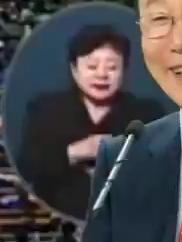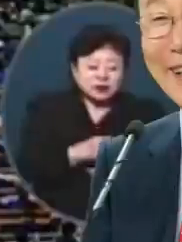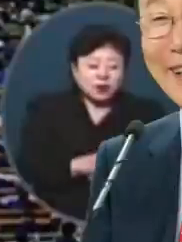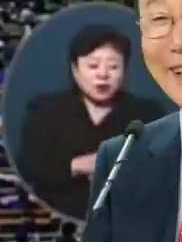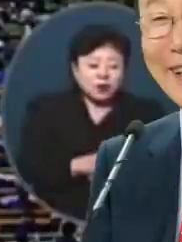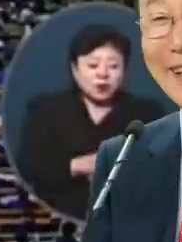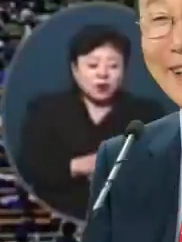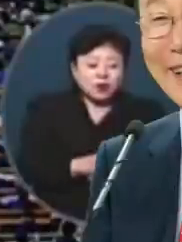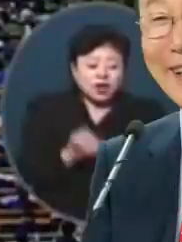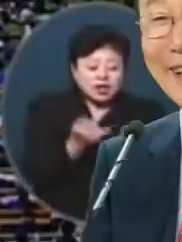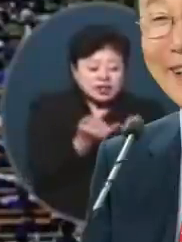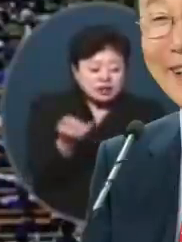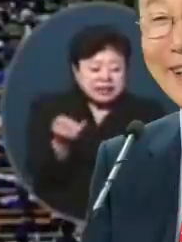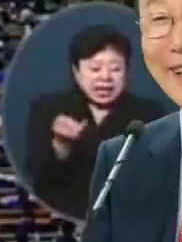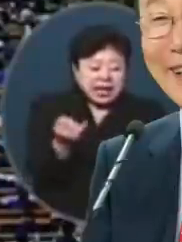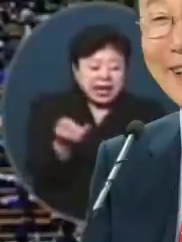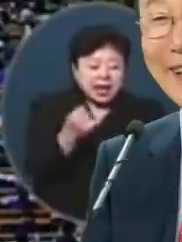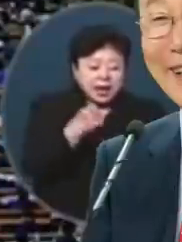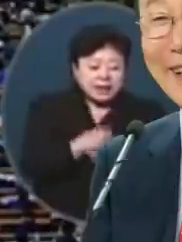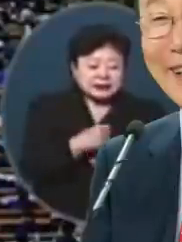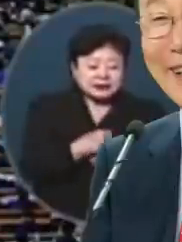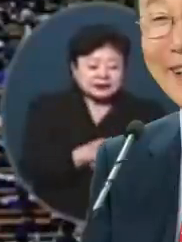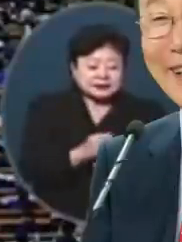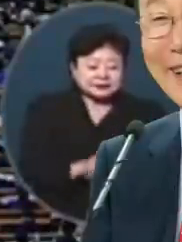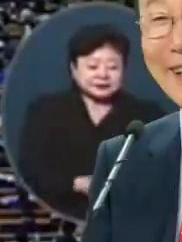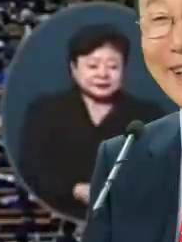다음 여자를